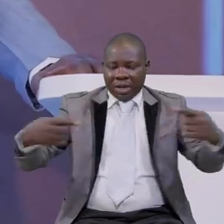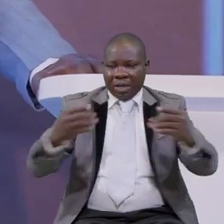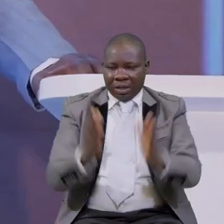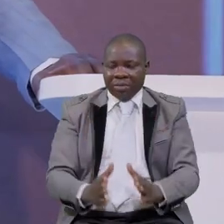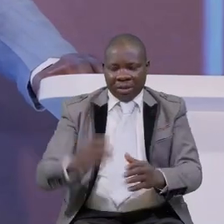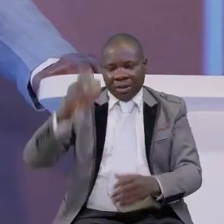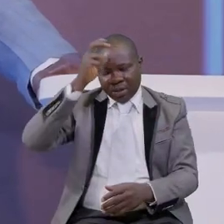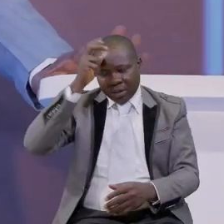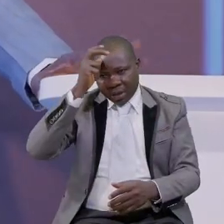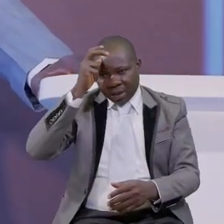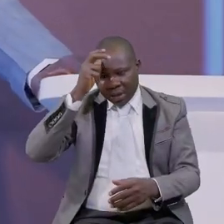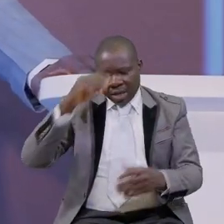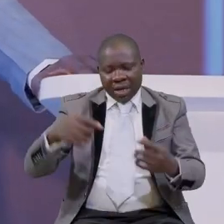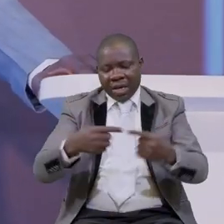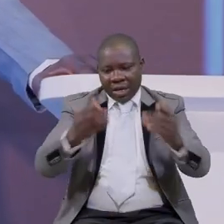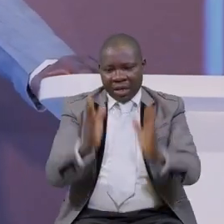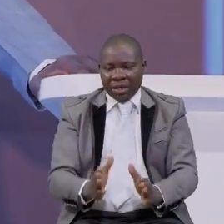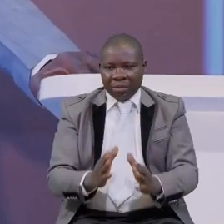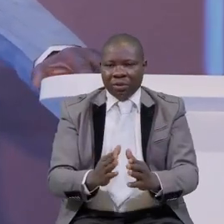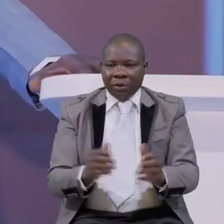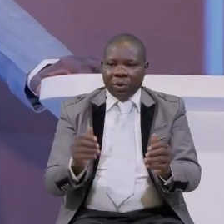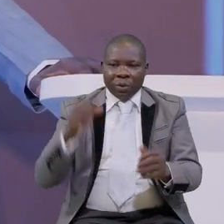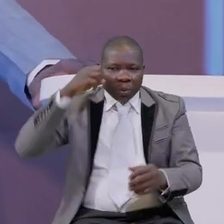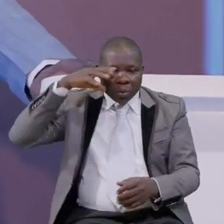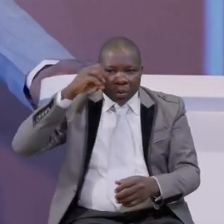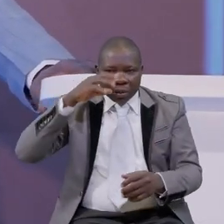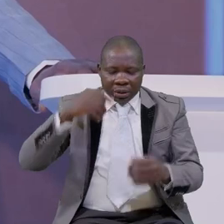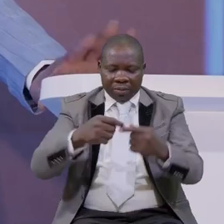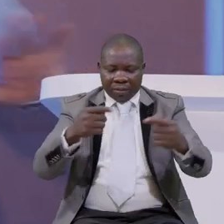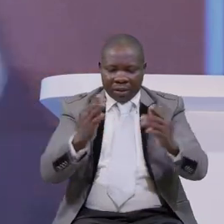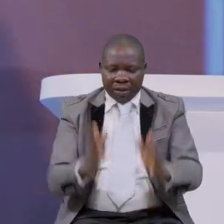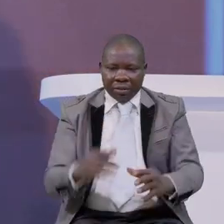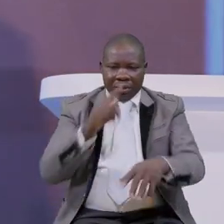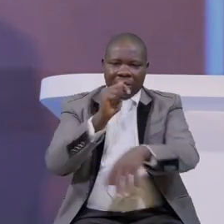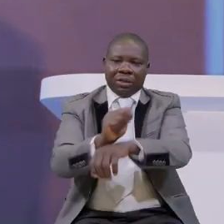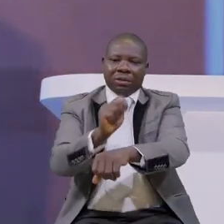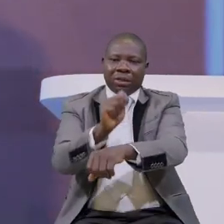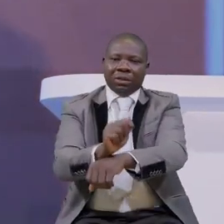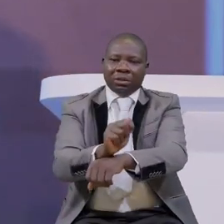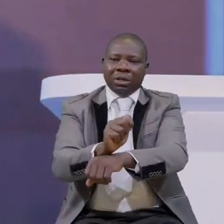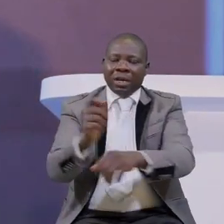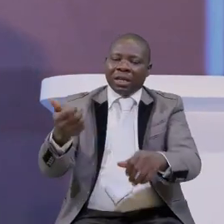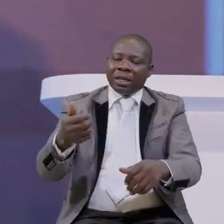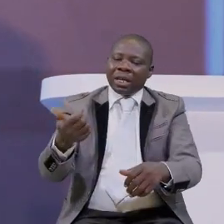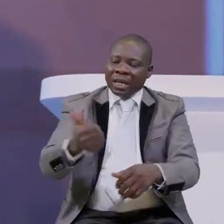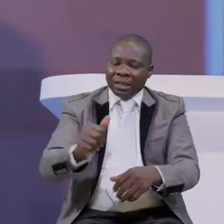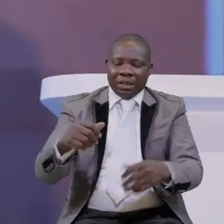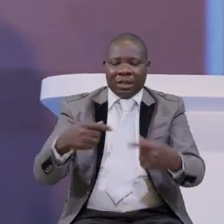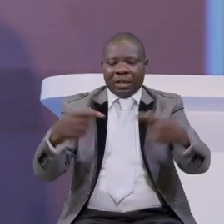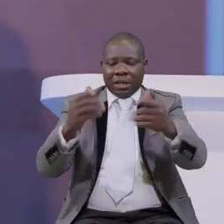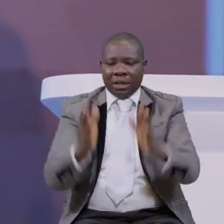satanique, ou bien ennemi diabolique, ou bien ennemi traditionnel, ennemi.